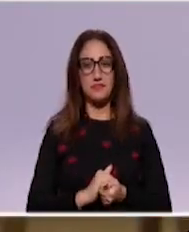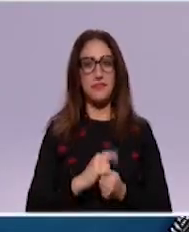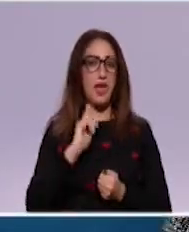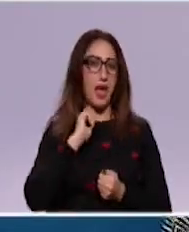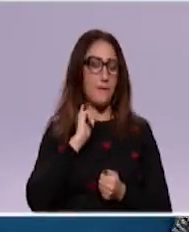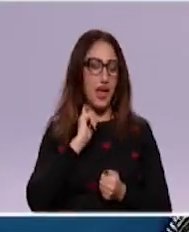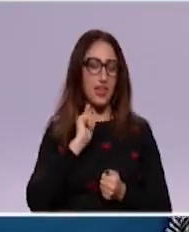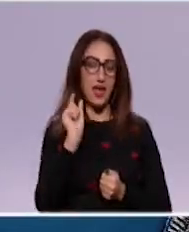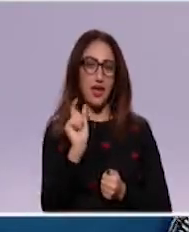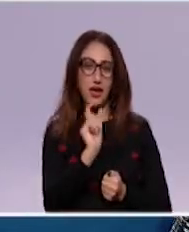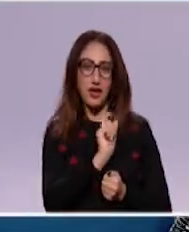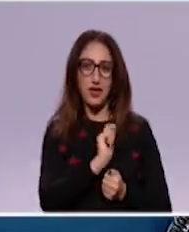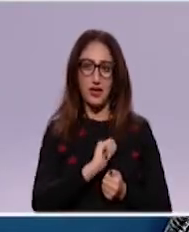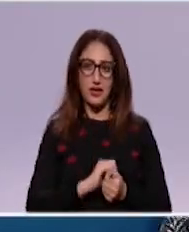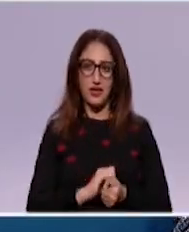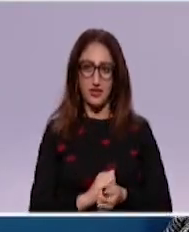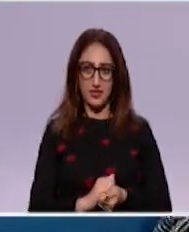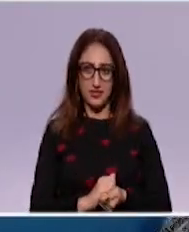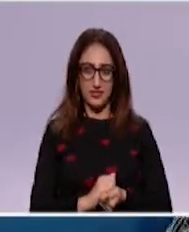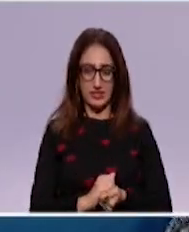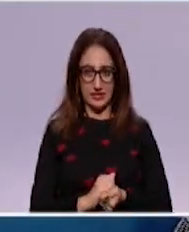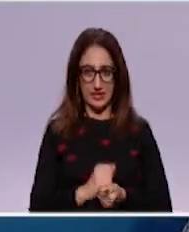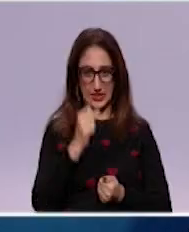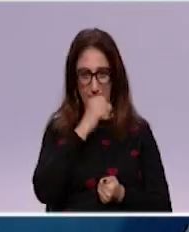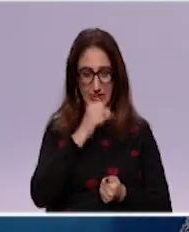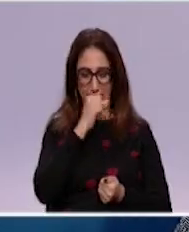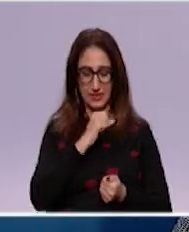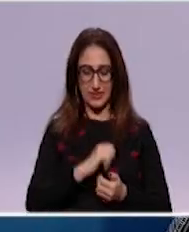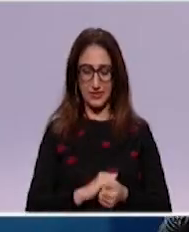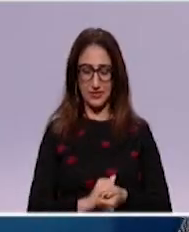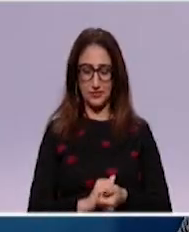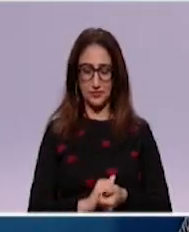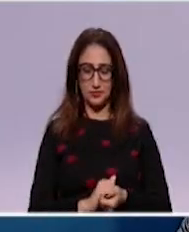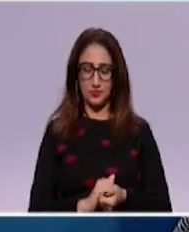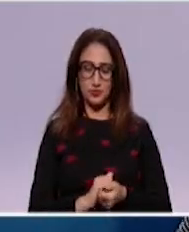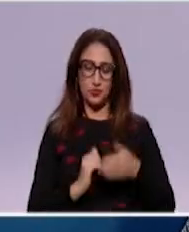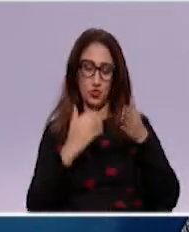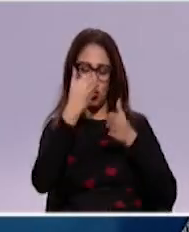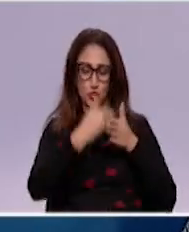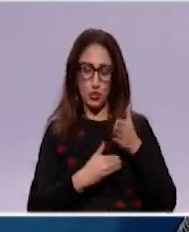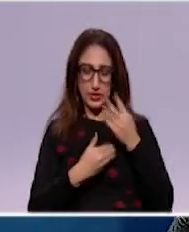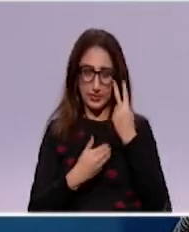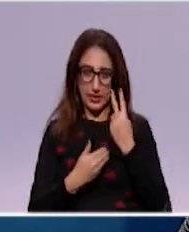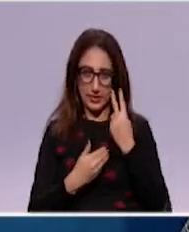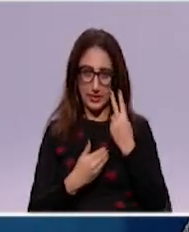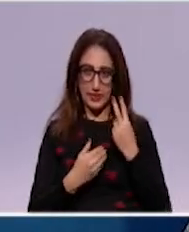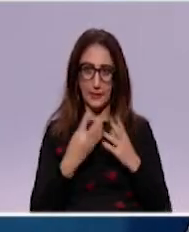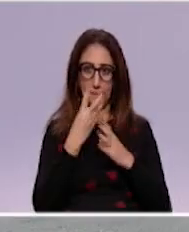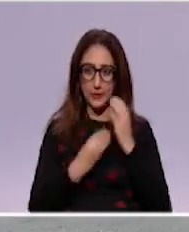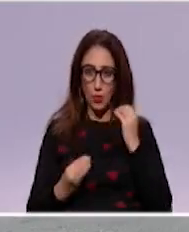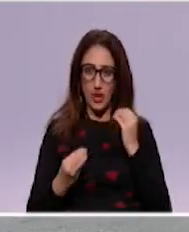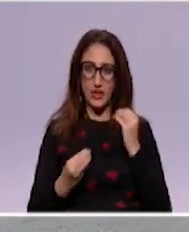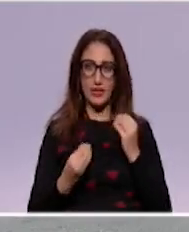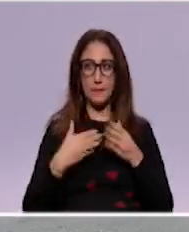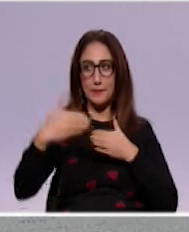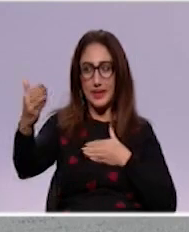بحر، اللي هي برايي انا من اعظم ما انا عملت. في الشريط الثاني بنتولد غريبه ومش غريبه